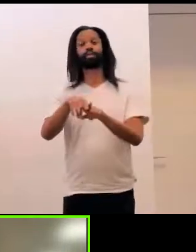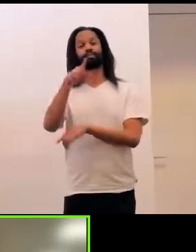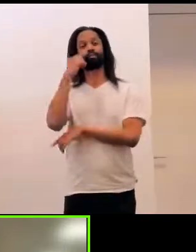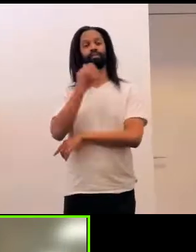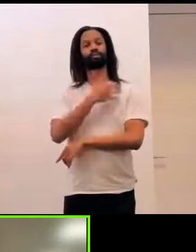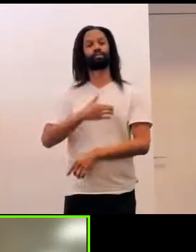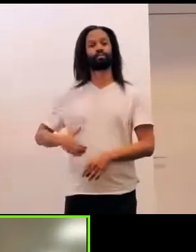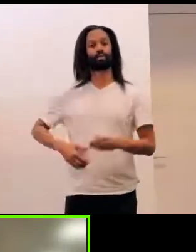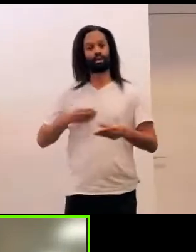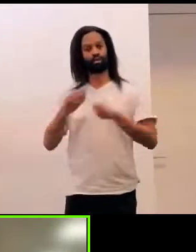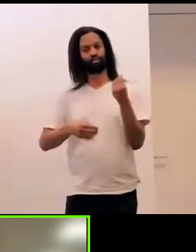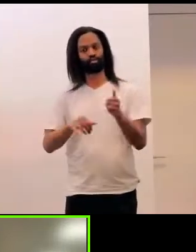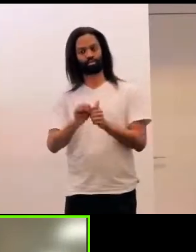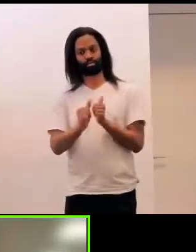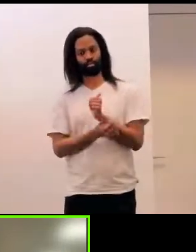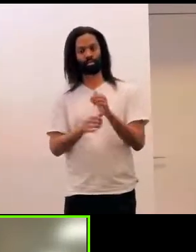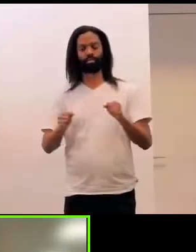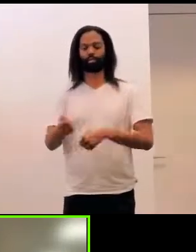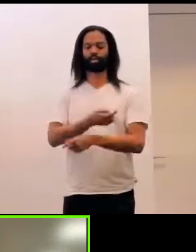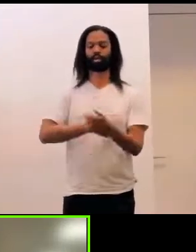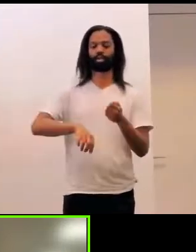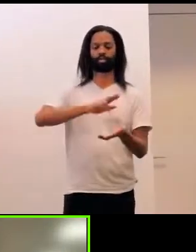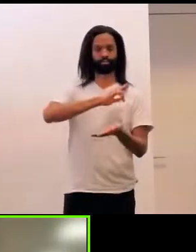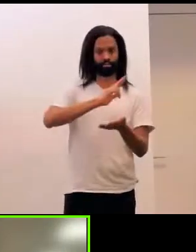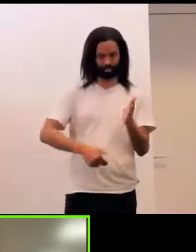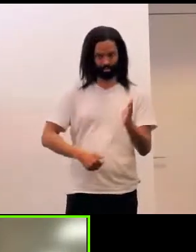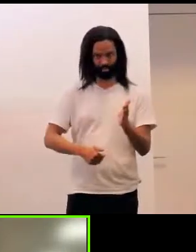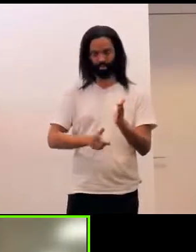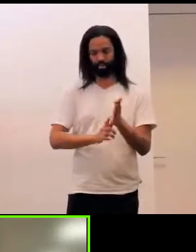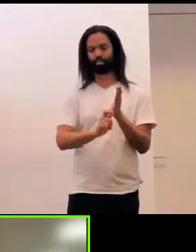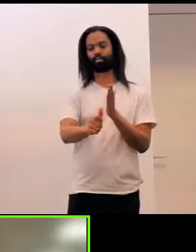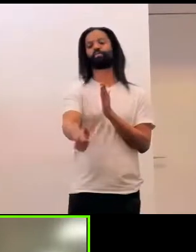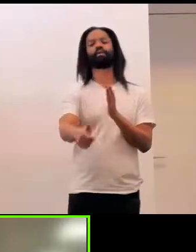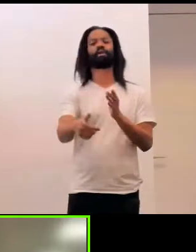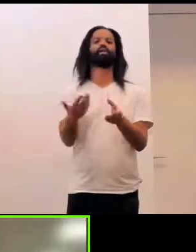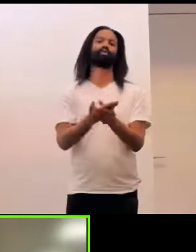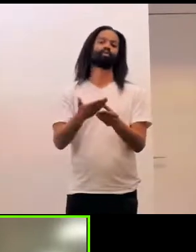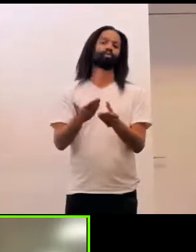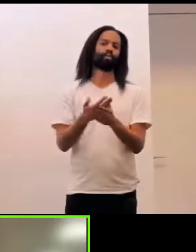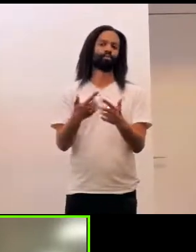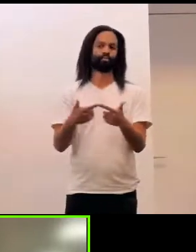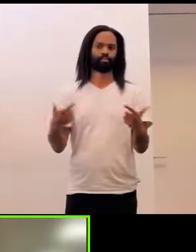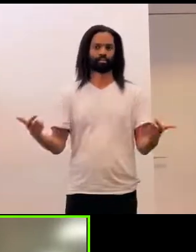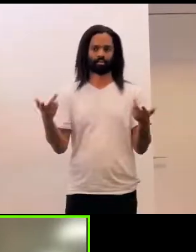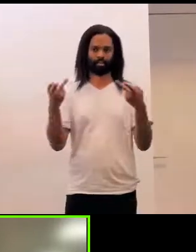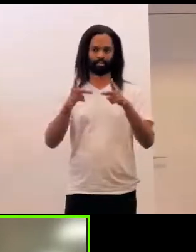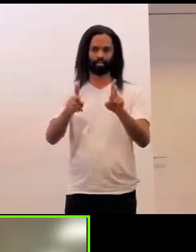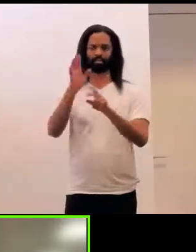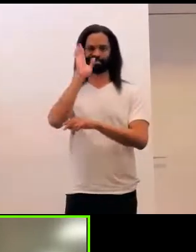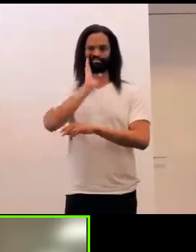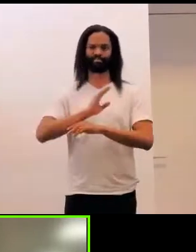le marché, les marchés subséquents et documents afférents. Je vous remercie.